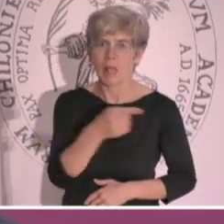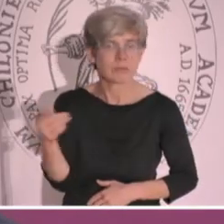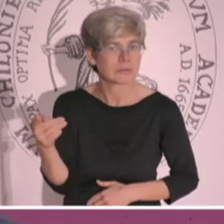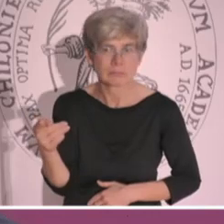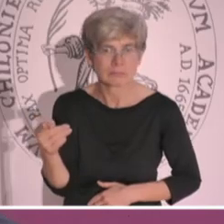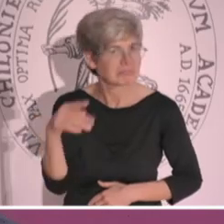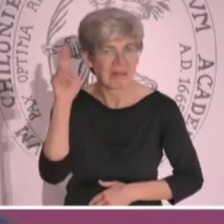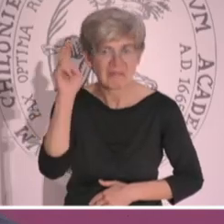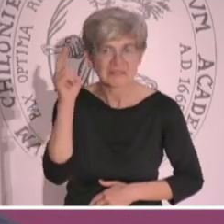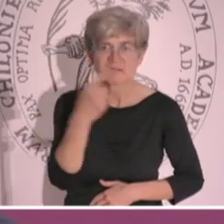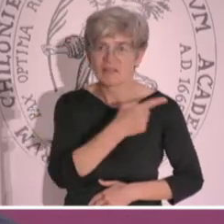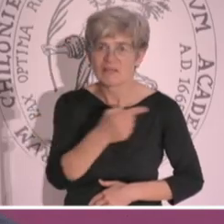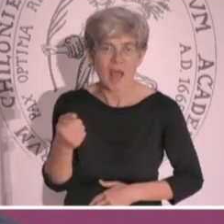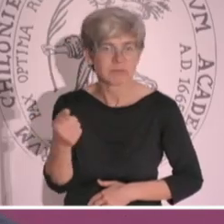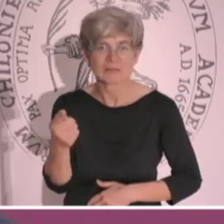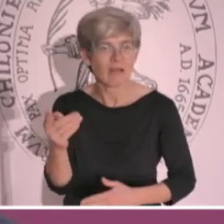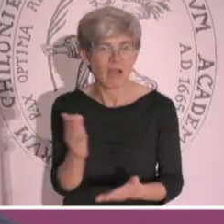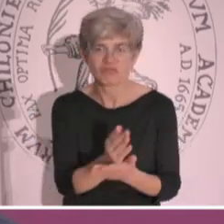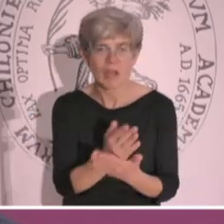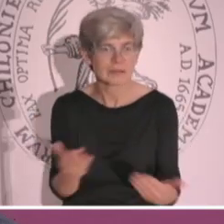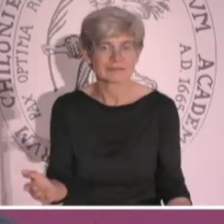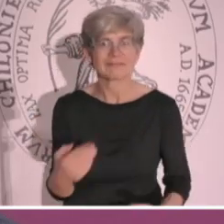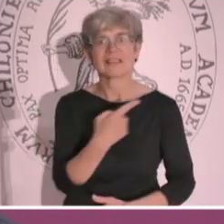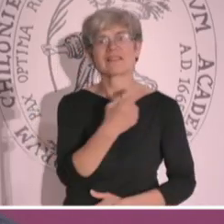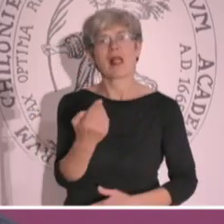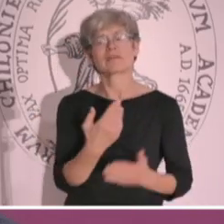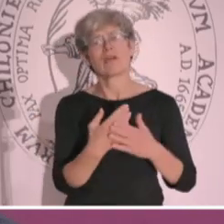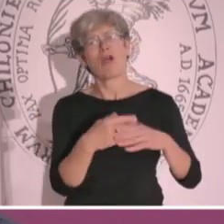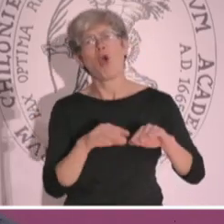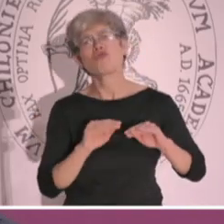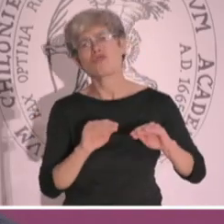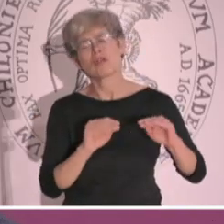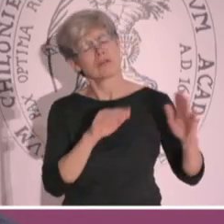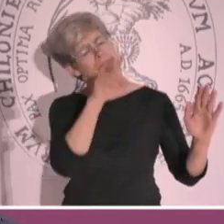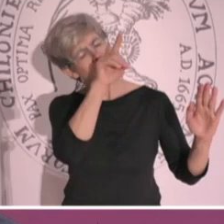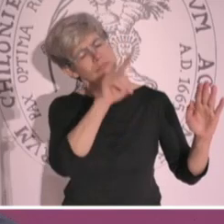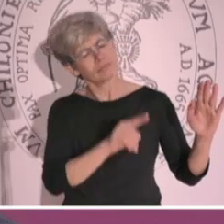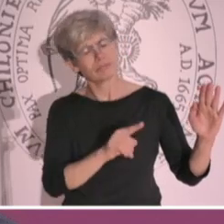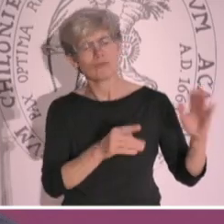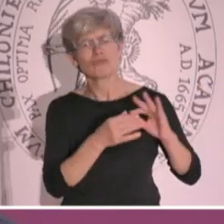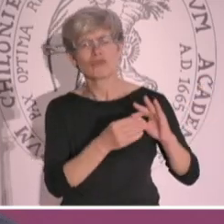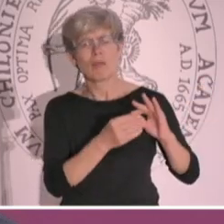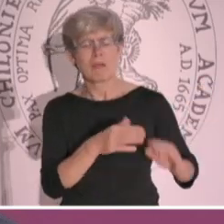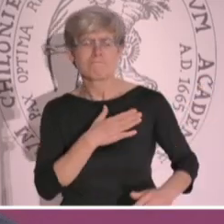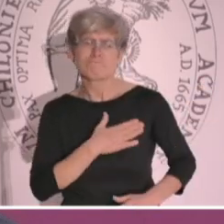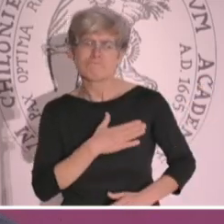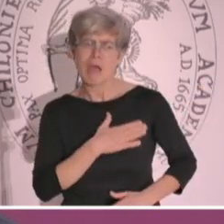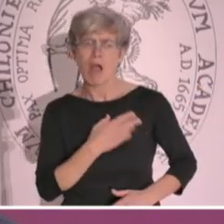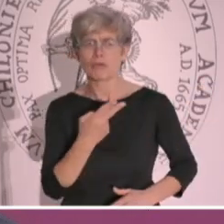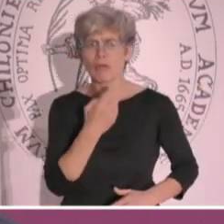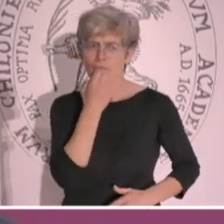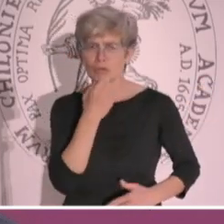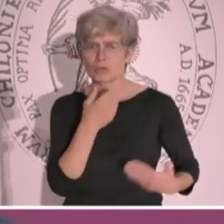wählen sozusagen ihre Kurse nach ihrem Gemüt, nach ihrem Wunsch. Ich hoffe, Sie